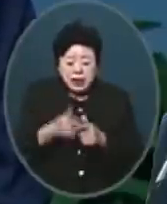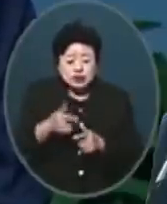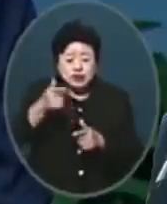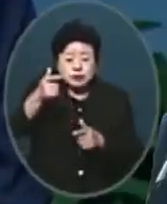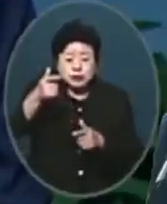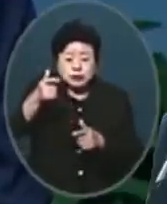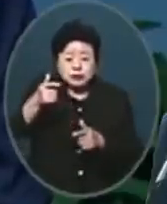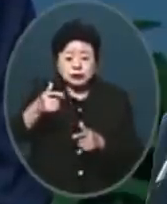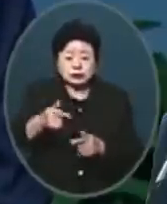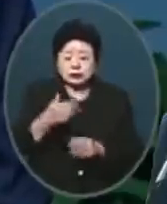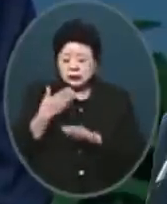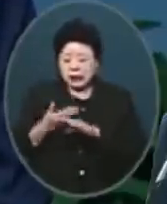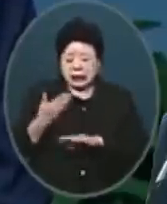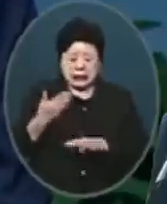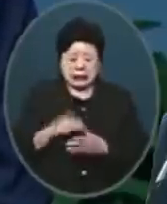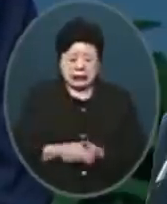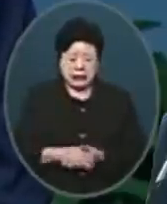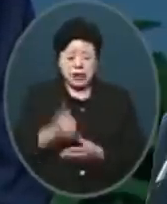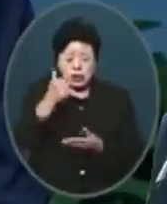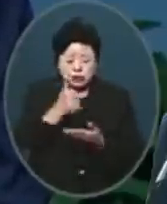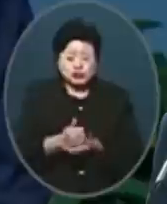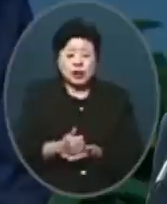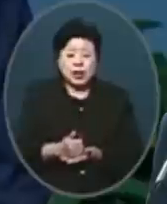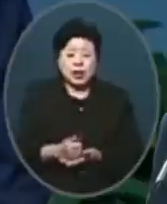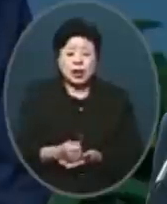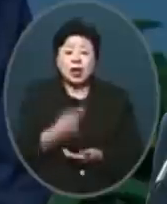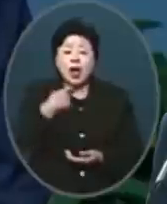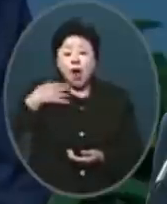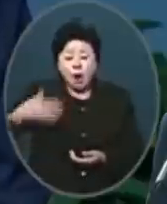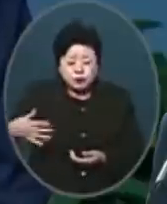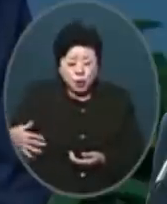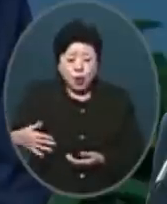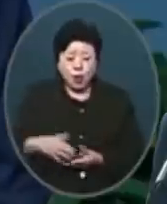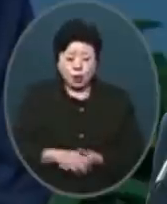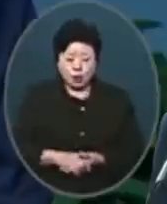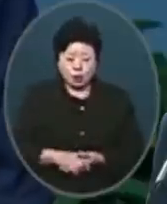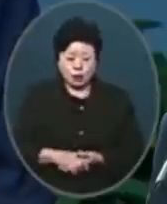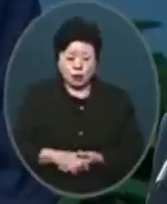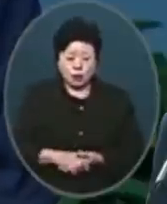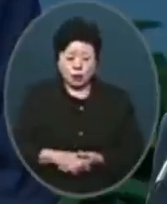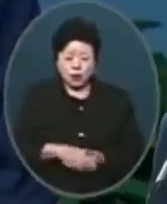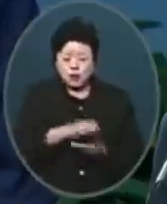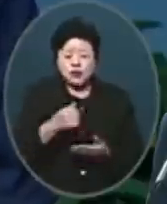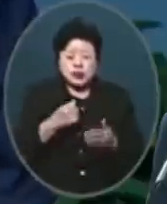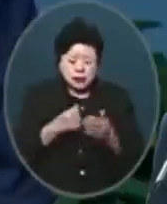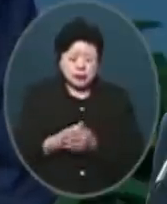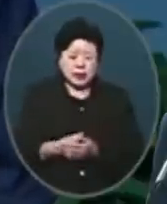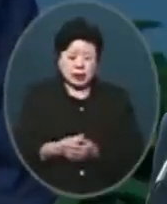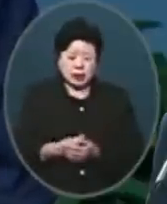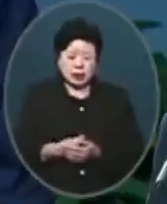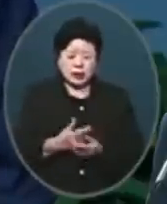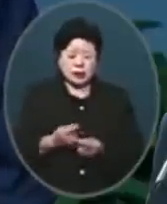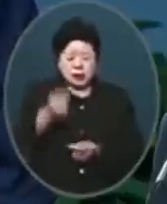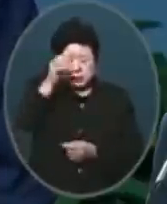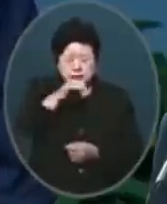예수님은 그런 분이 아니시다. 죄라고는 지은 적이 없는데도 불구하고 지금 우리가 똑같이